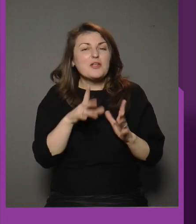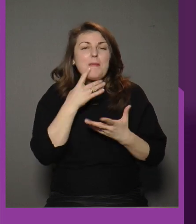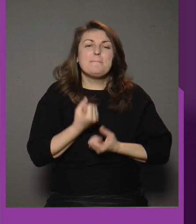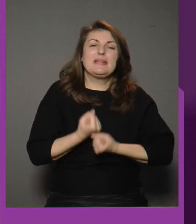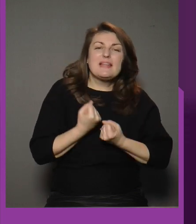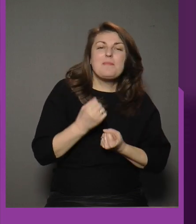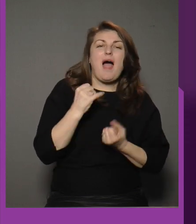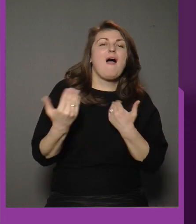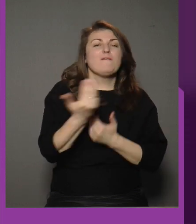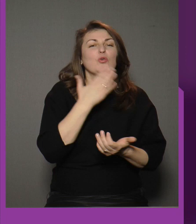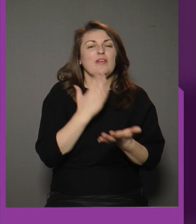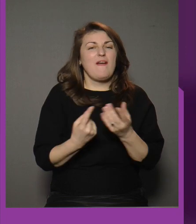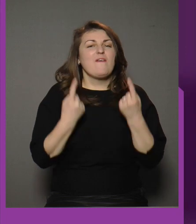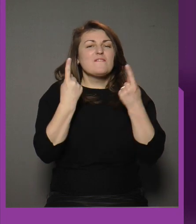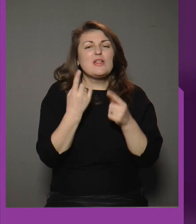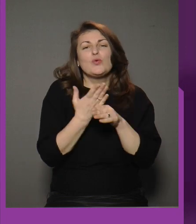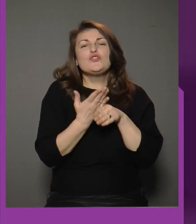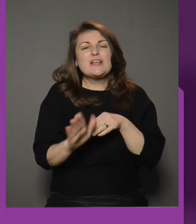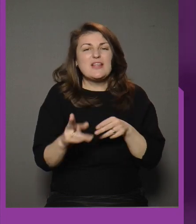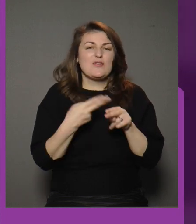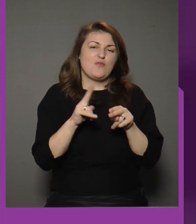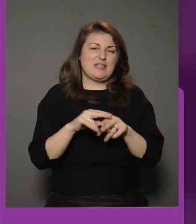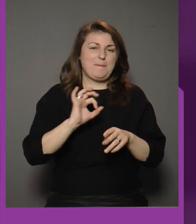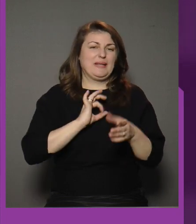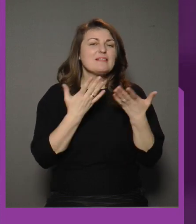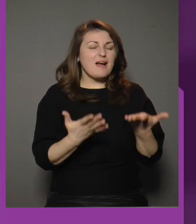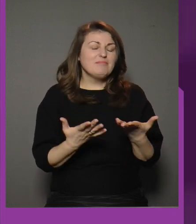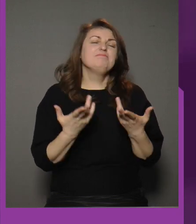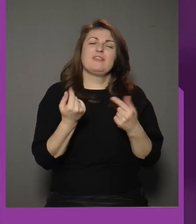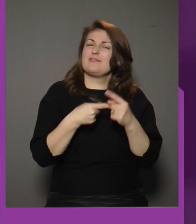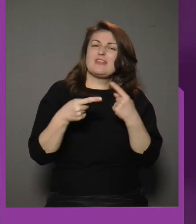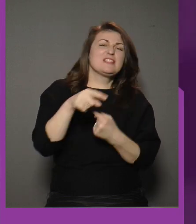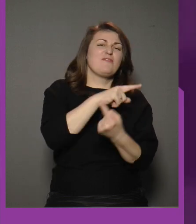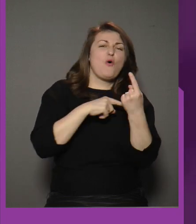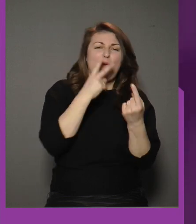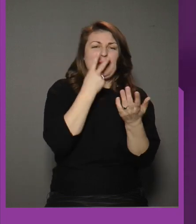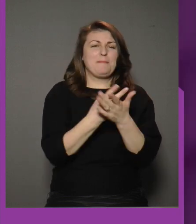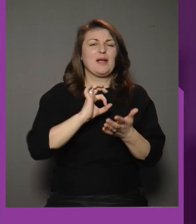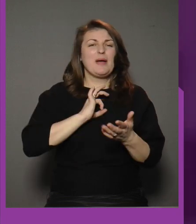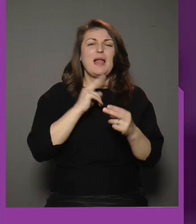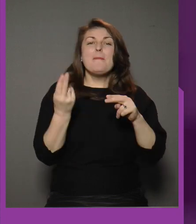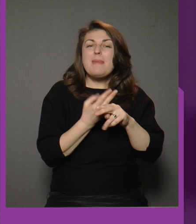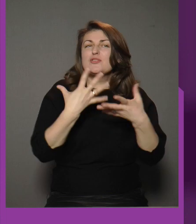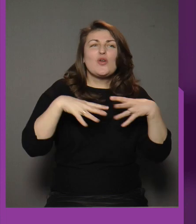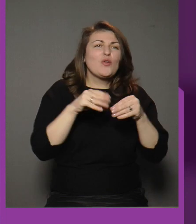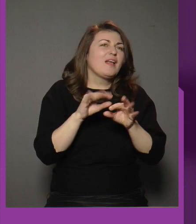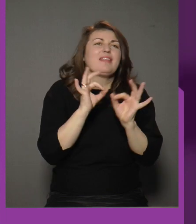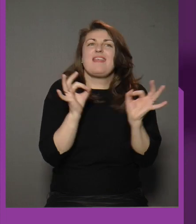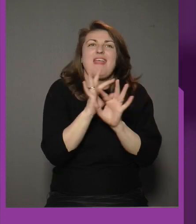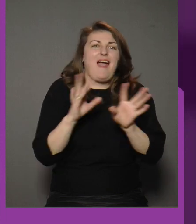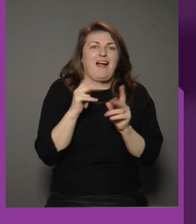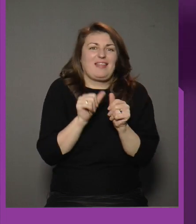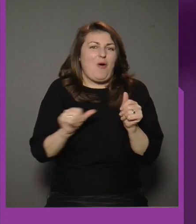підтримують, а вони є великою частиною ось цієї медалі. Ну це точно зворотний бік медалі, без родини аж ніяк не обходиться.